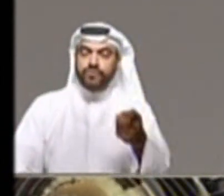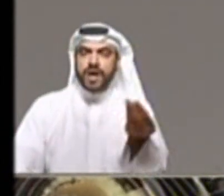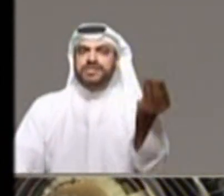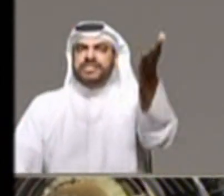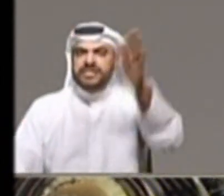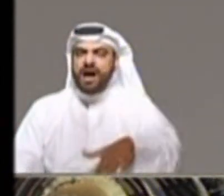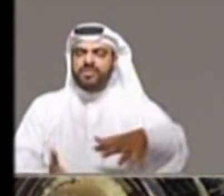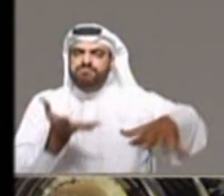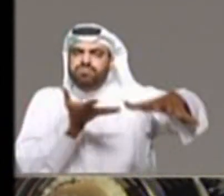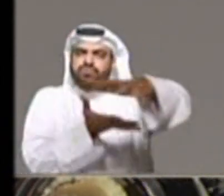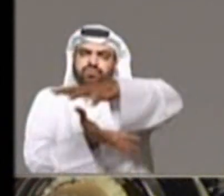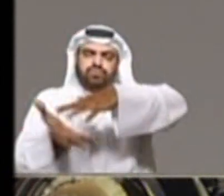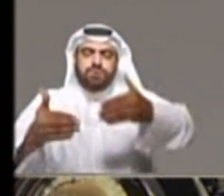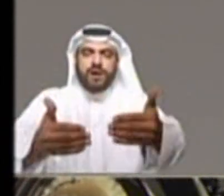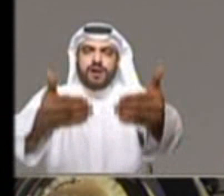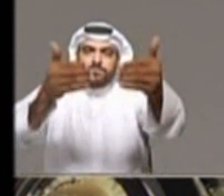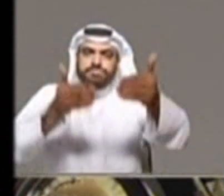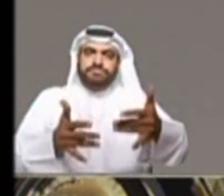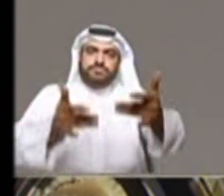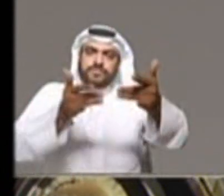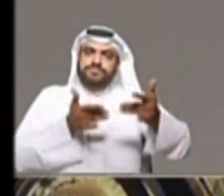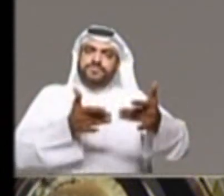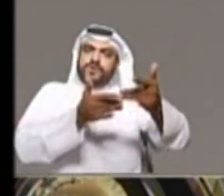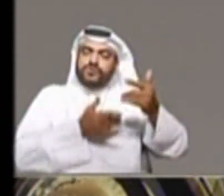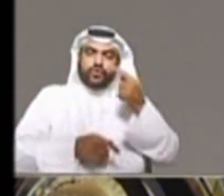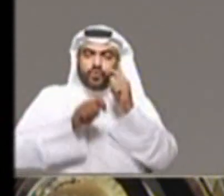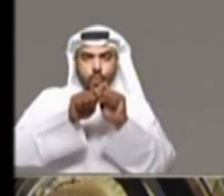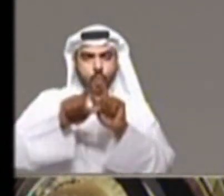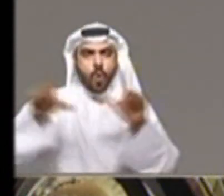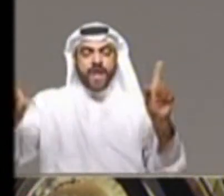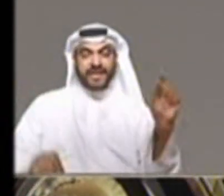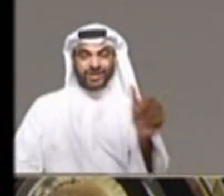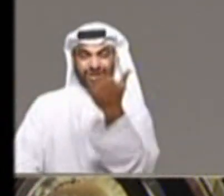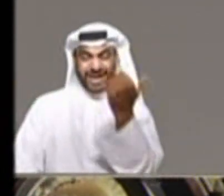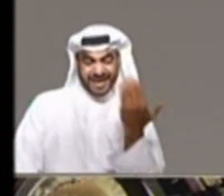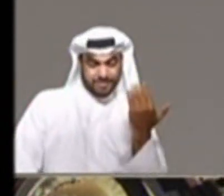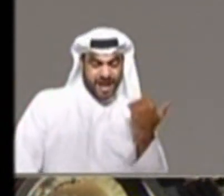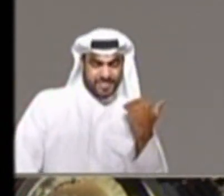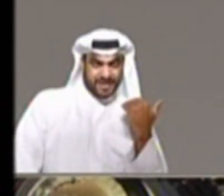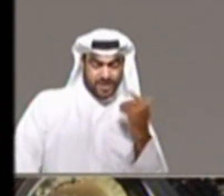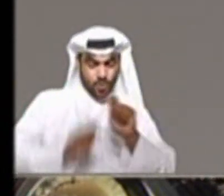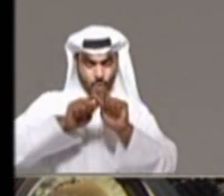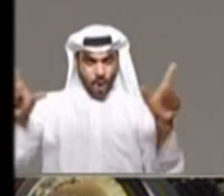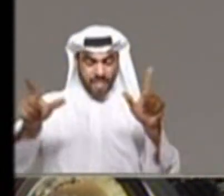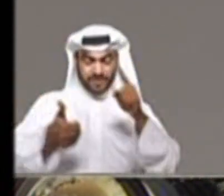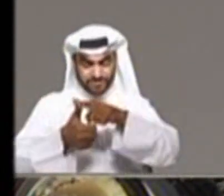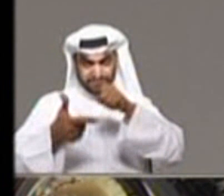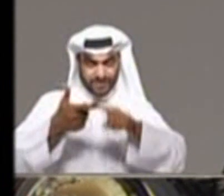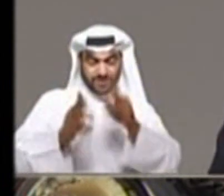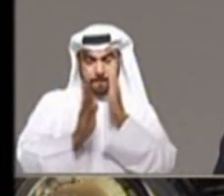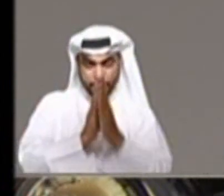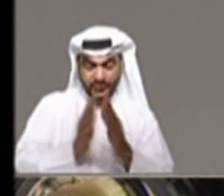من التدهور والتراجع والنكوص يتحقق خلال فترة الشهور القليلة الماضية على أكثر من صعيد